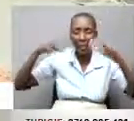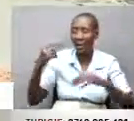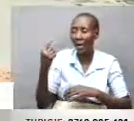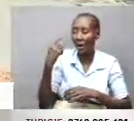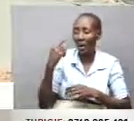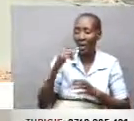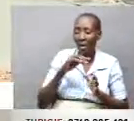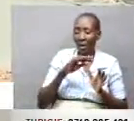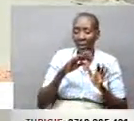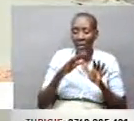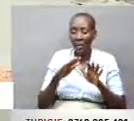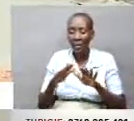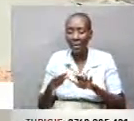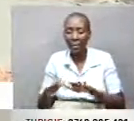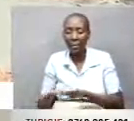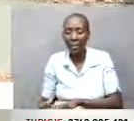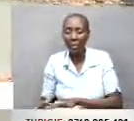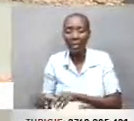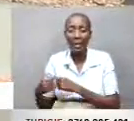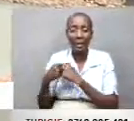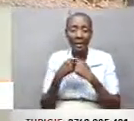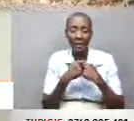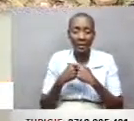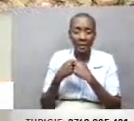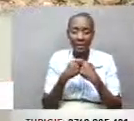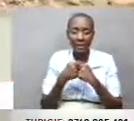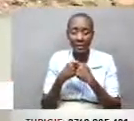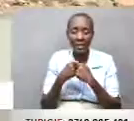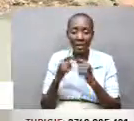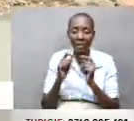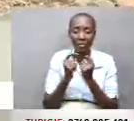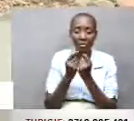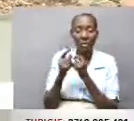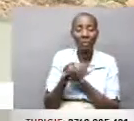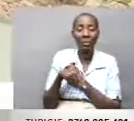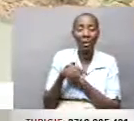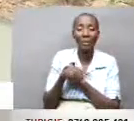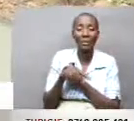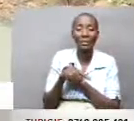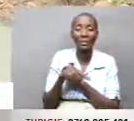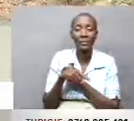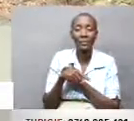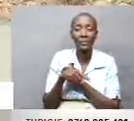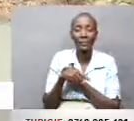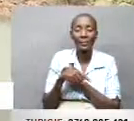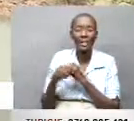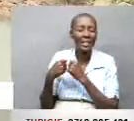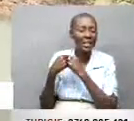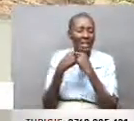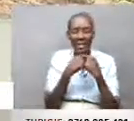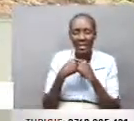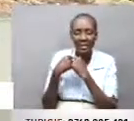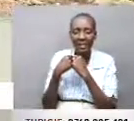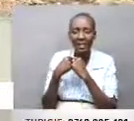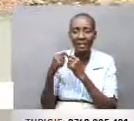hapa chini. Na ni challenge sana kwa hii timu yetu ya Comb Green Solutions. Tunapitia changamoto